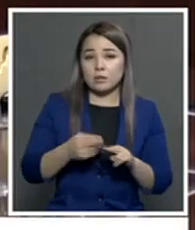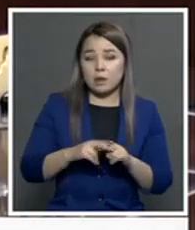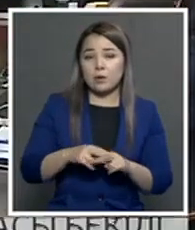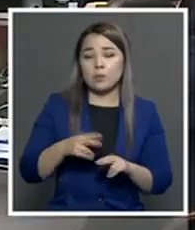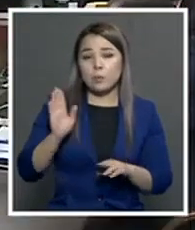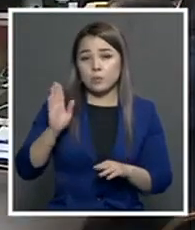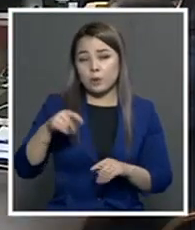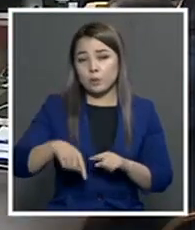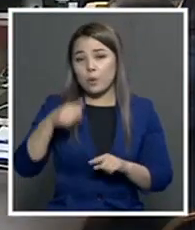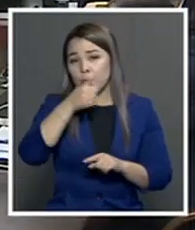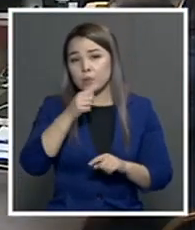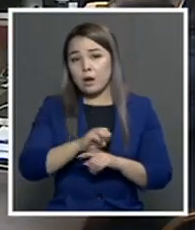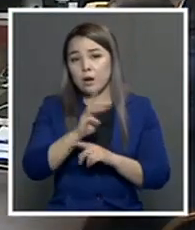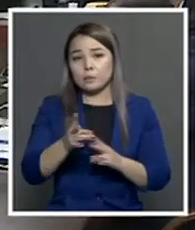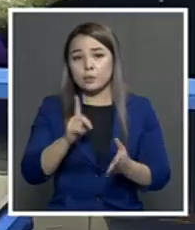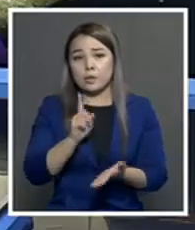жылы қамтамасыз ету керек.